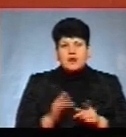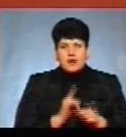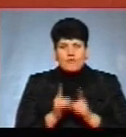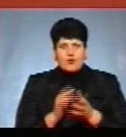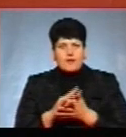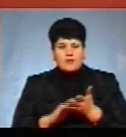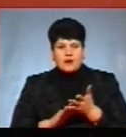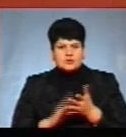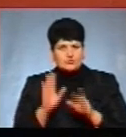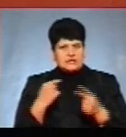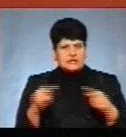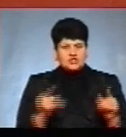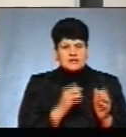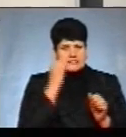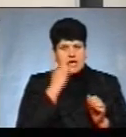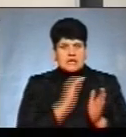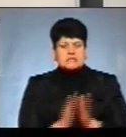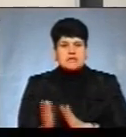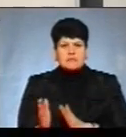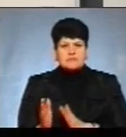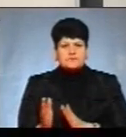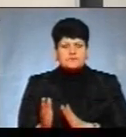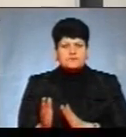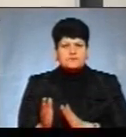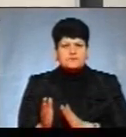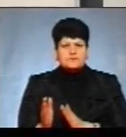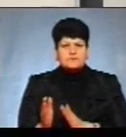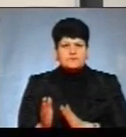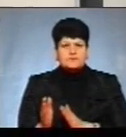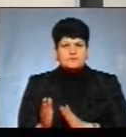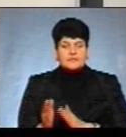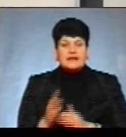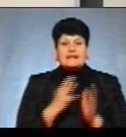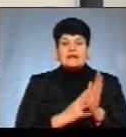медреформа, чи доведеться повертатися до старої системи, чи до якоїсь іншої реформи?